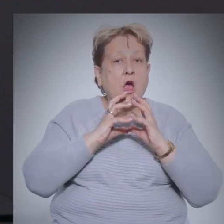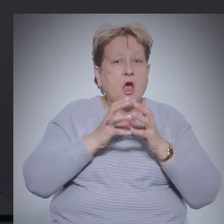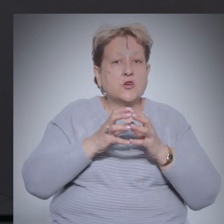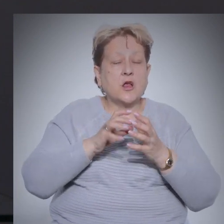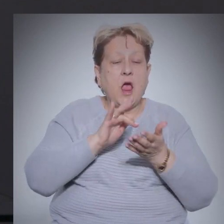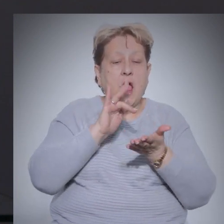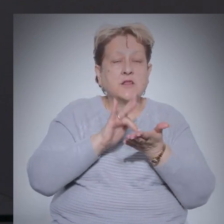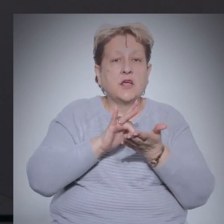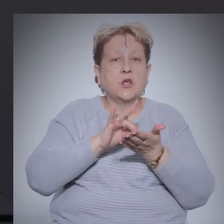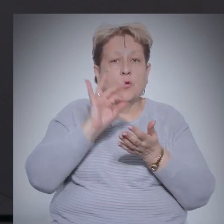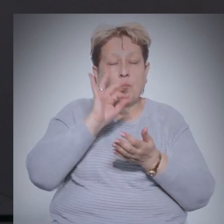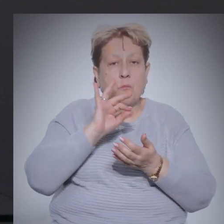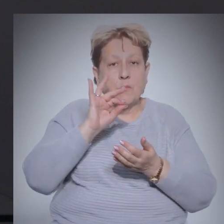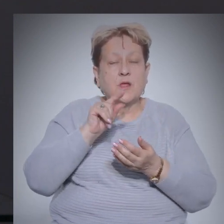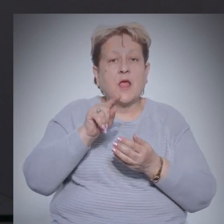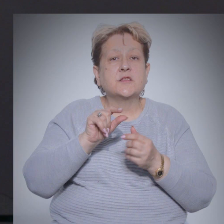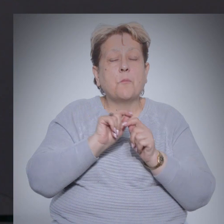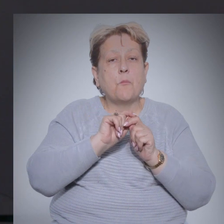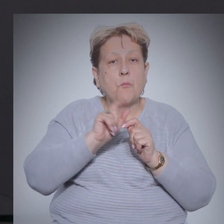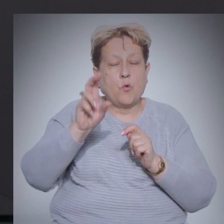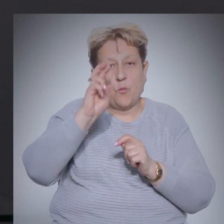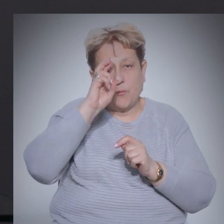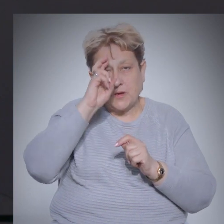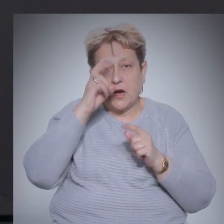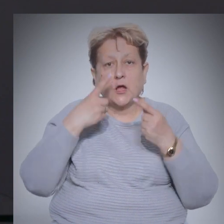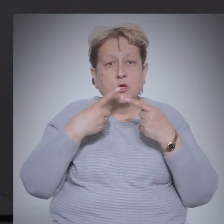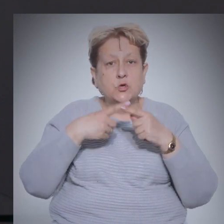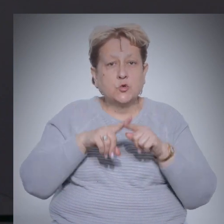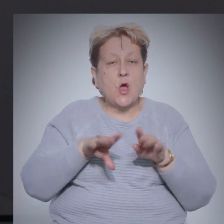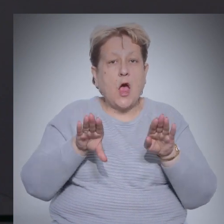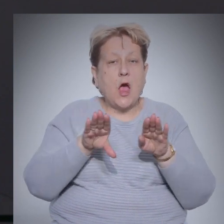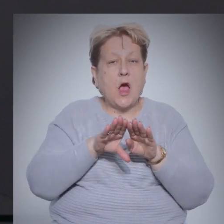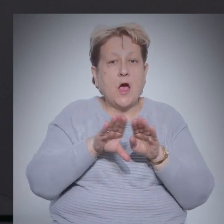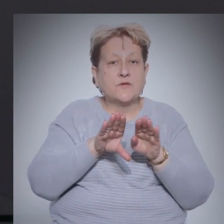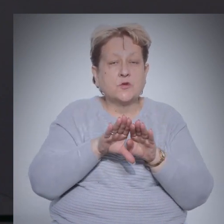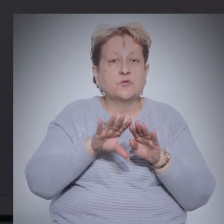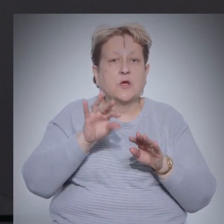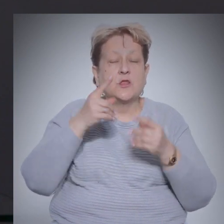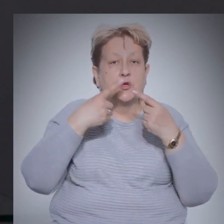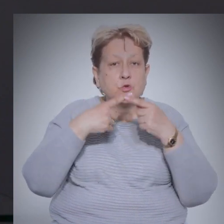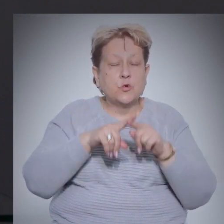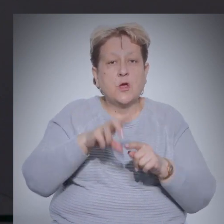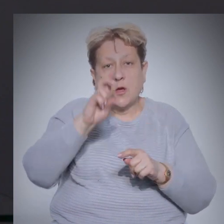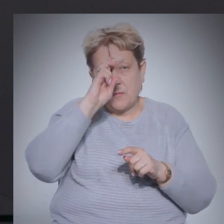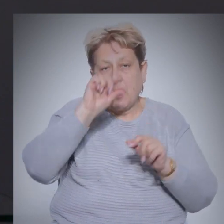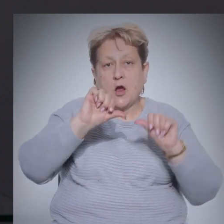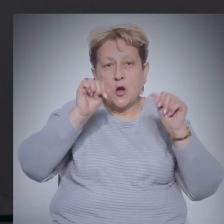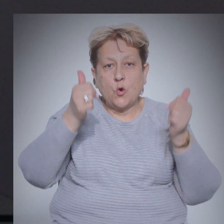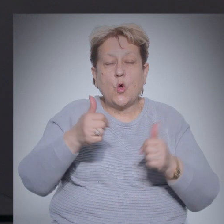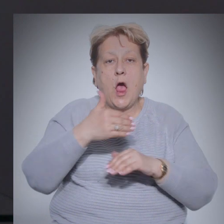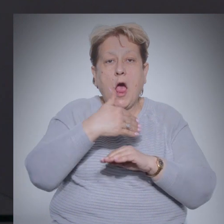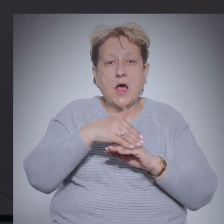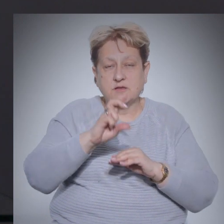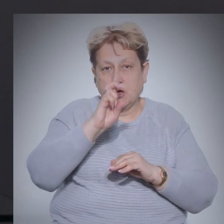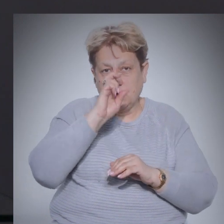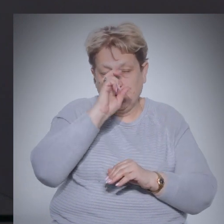աշխարի անձնակենտրոն ընկալման մասին, դրանիս բխող պետական ինստիտութների, կաղասարակության ինստիտութների, պետական